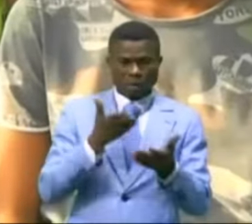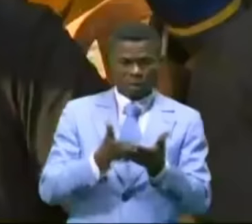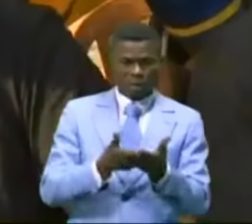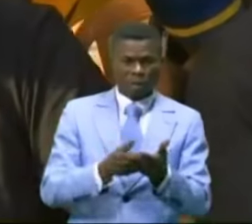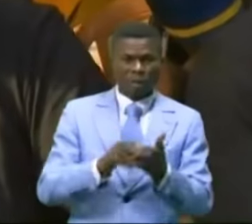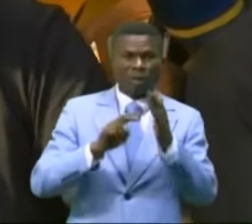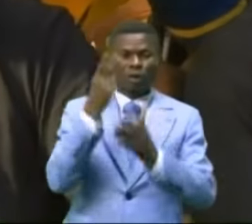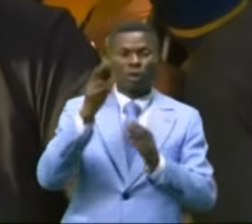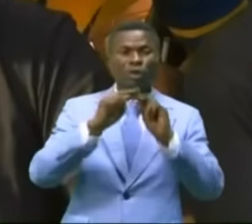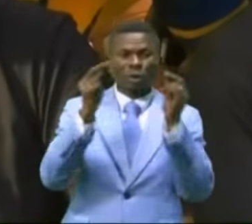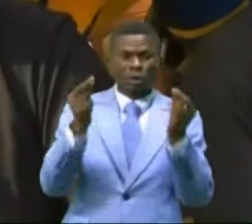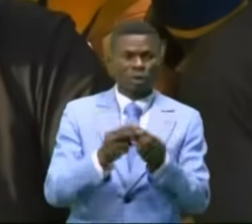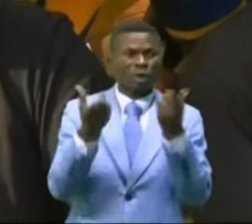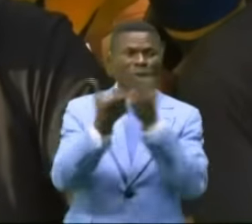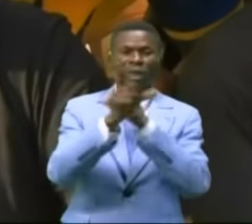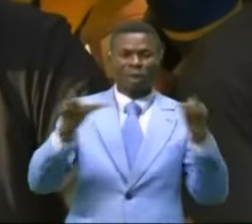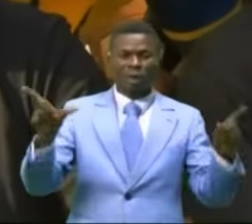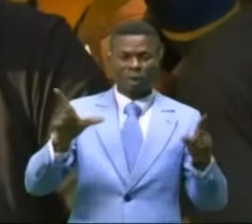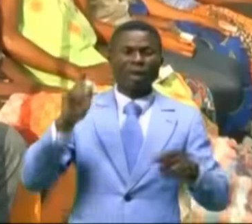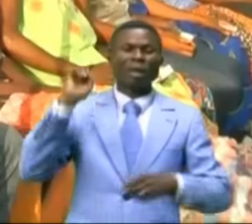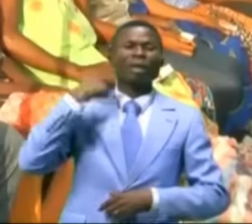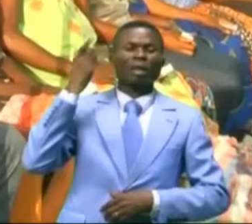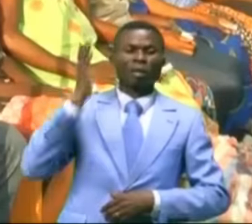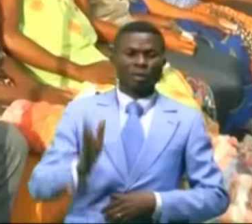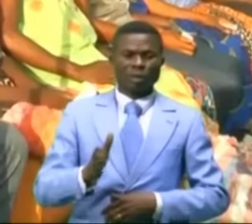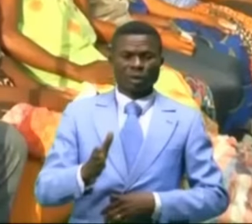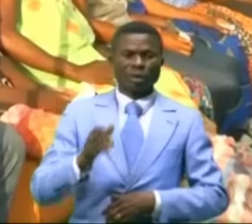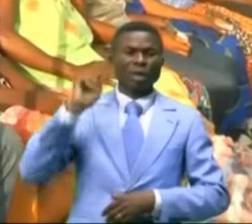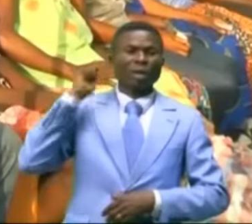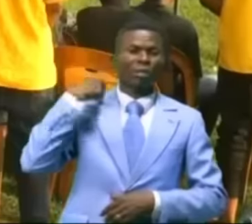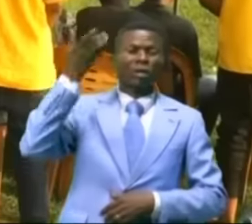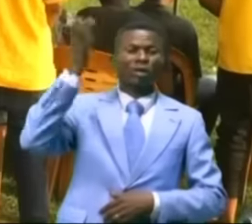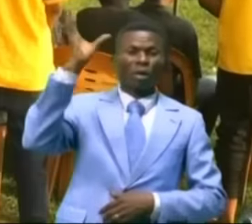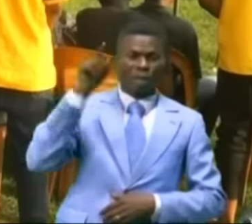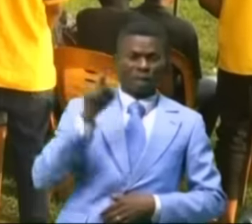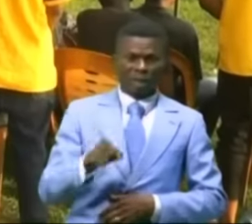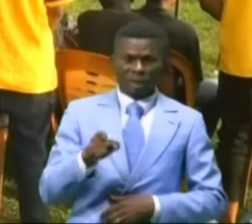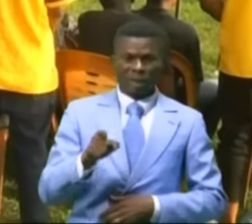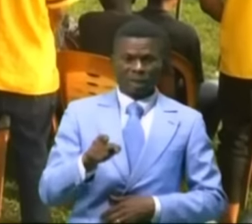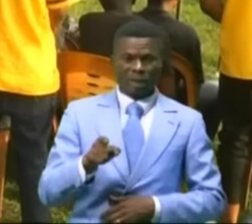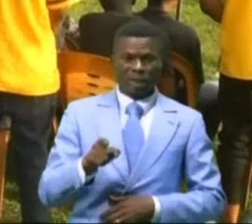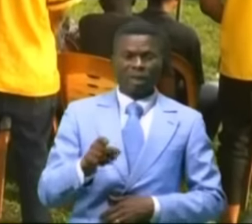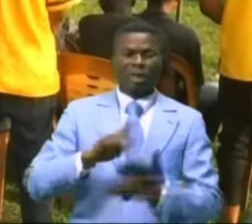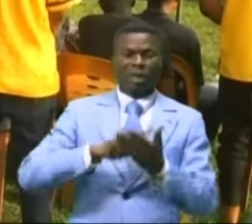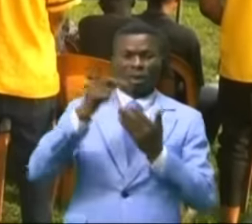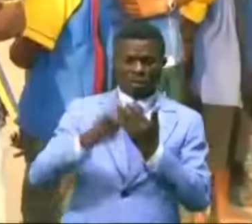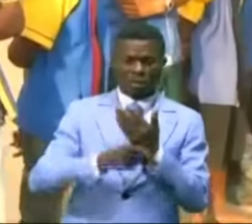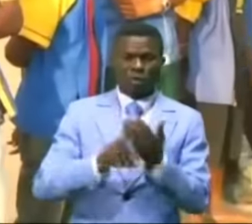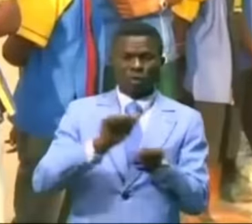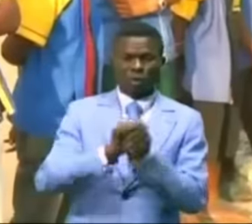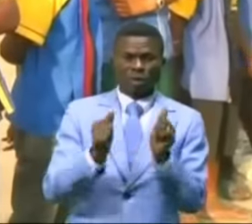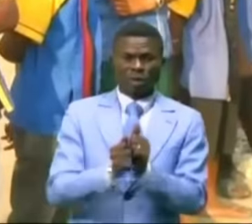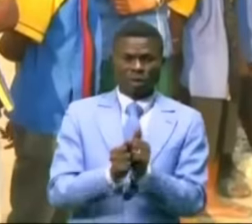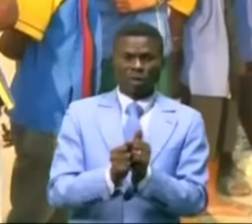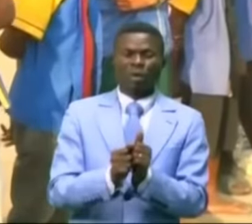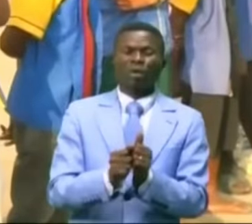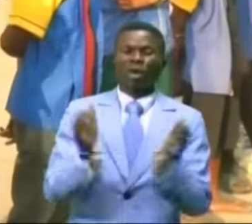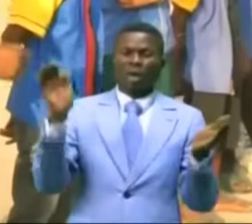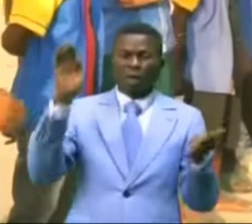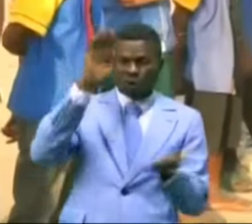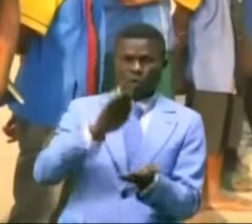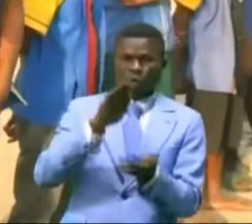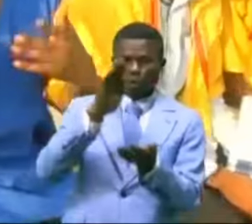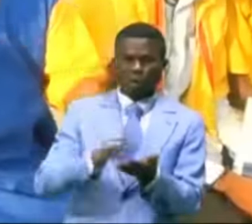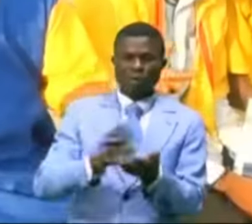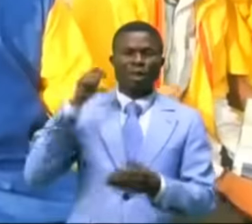la deuxième vague de libération des détenus à la prison centrale de Makala, dans le cadre du processus de désengorgement en